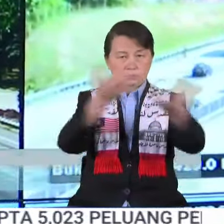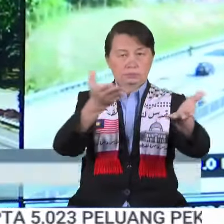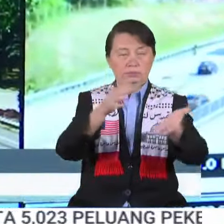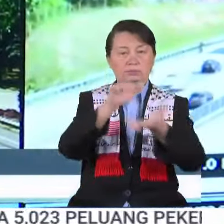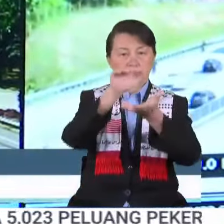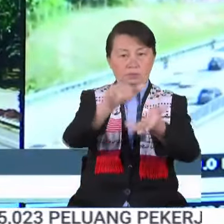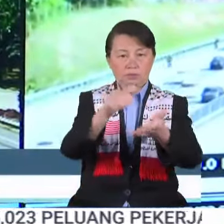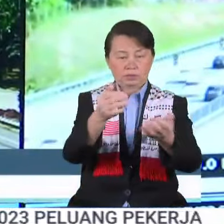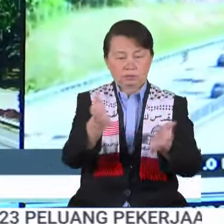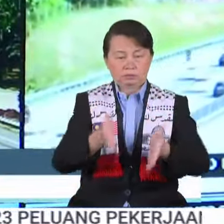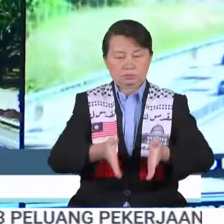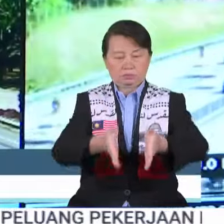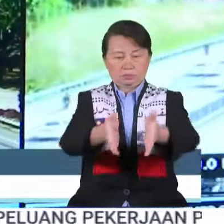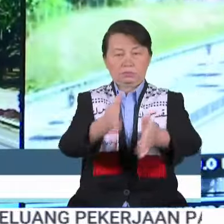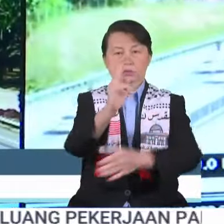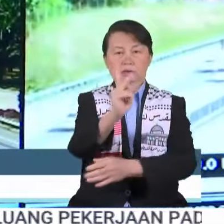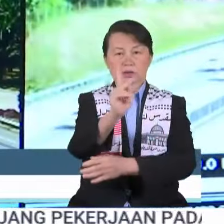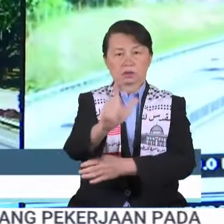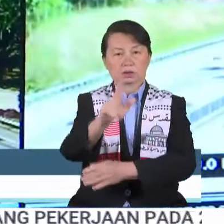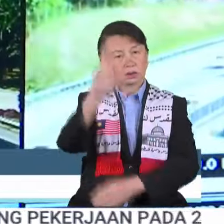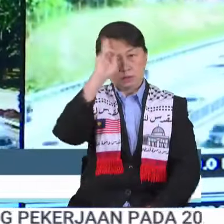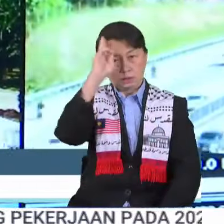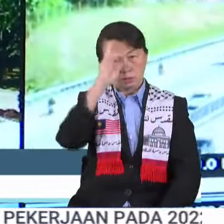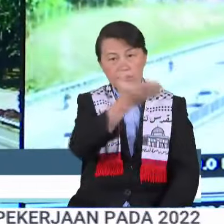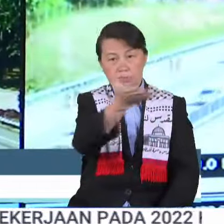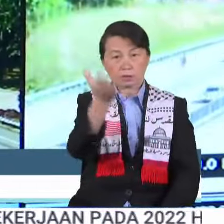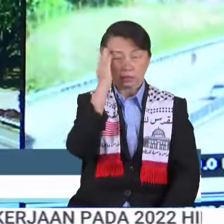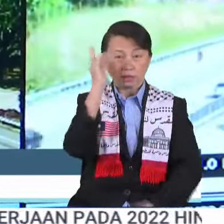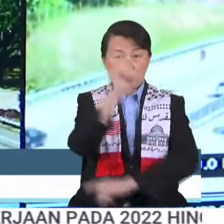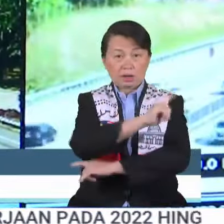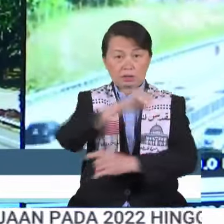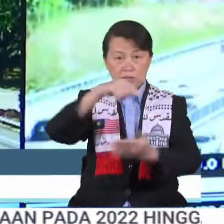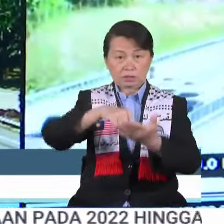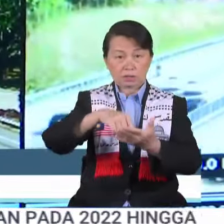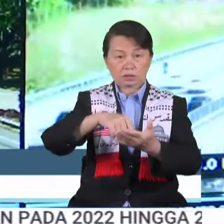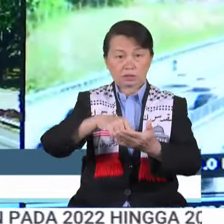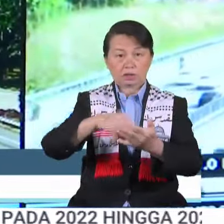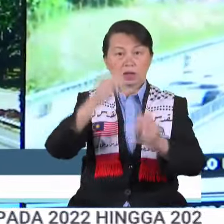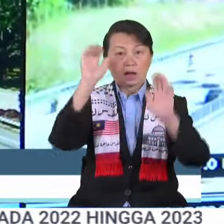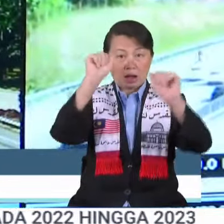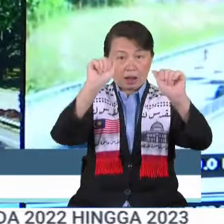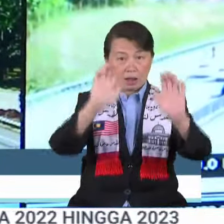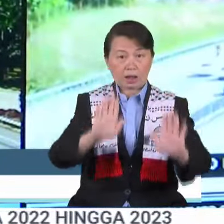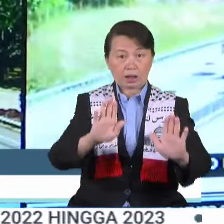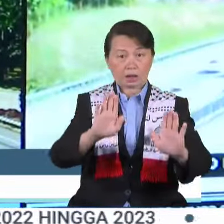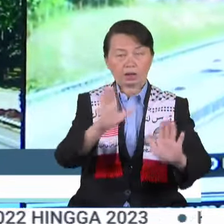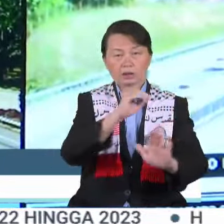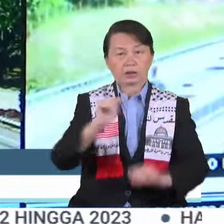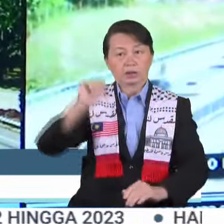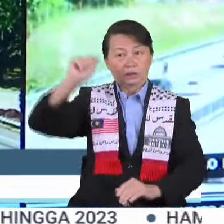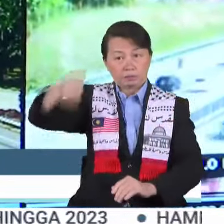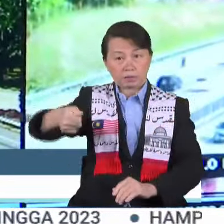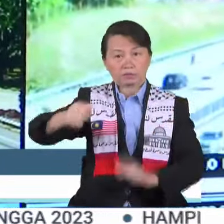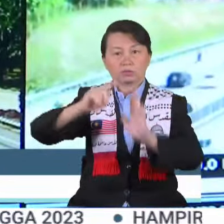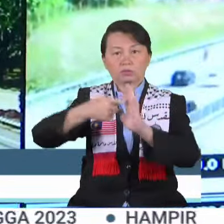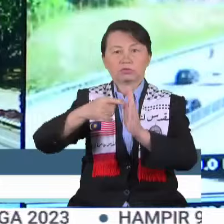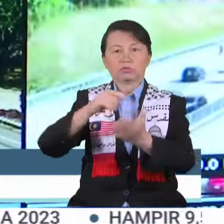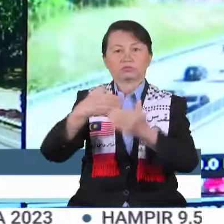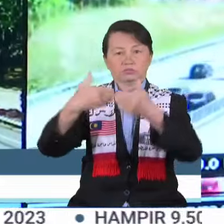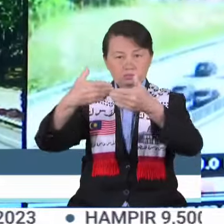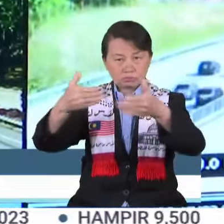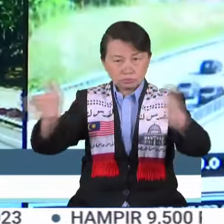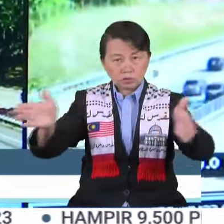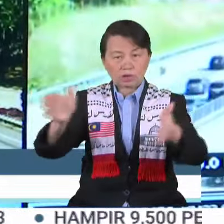trafik terkini ke ibu negara. Dan seperti umum tahu, hari ini juga merupakan hujung minggu yang terakhir dan mungkin esok akan bermulanya